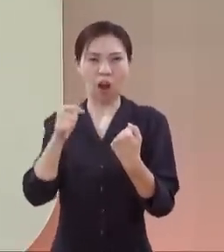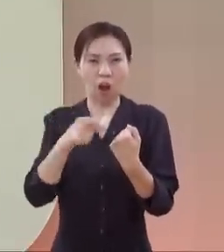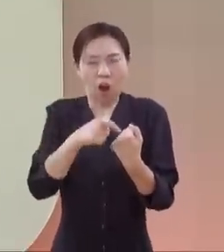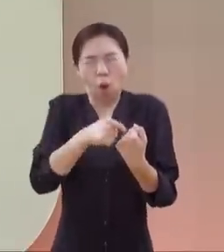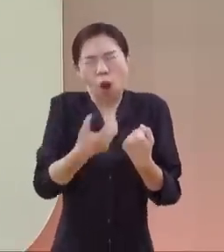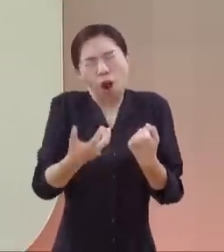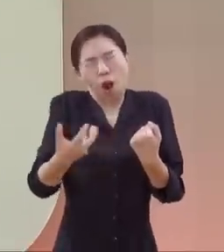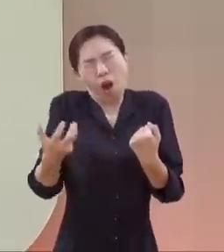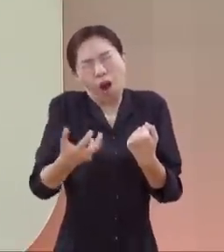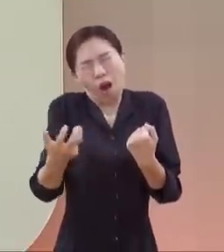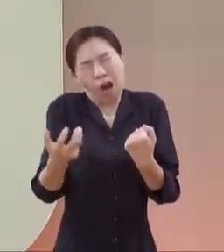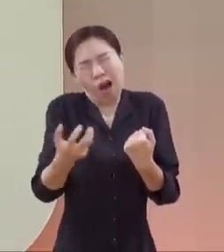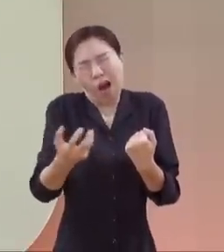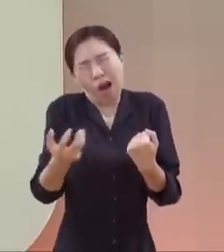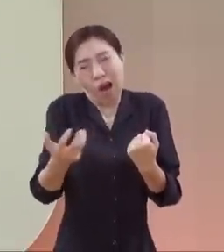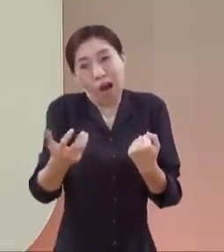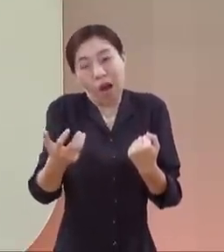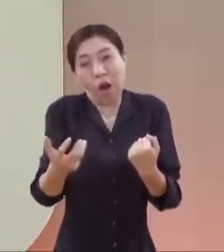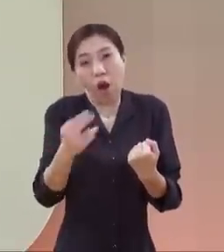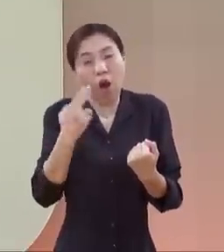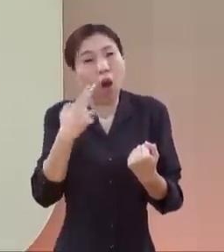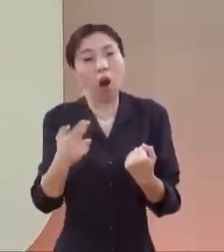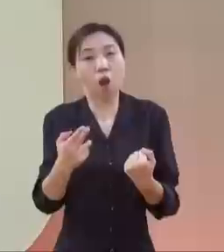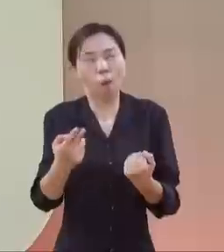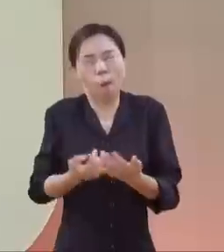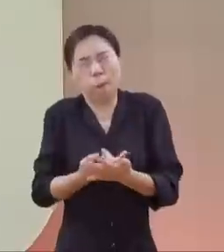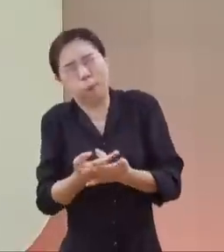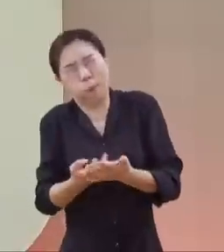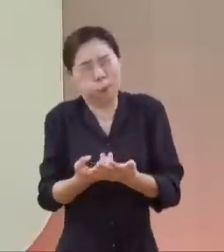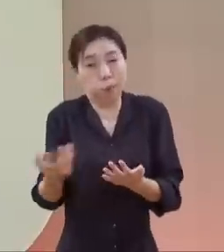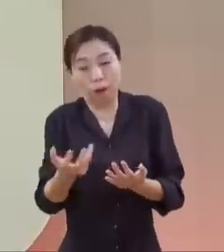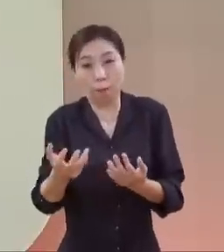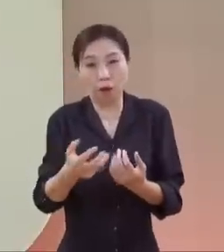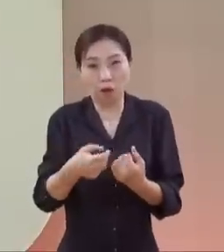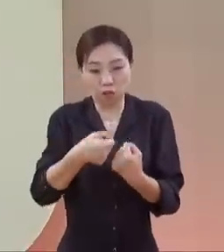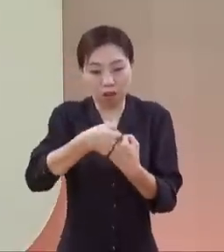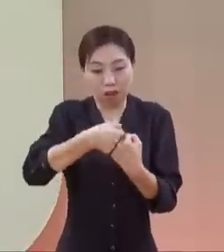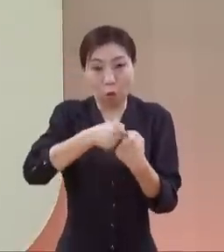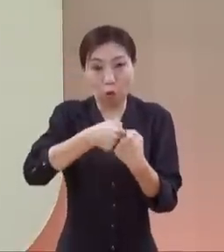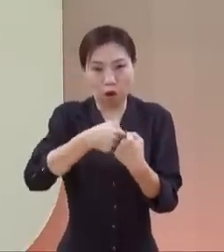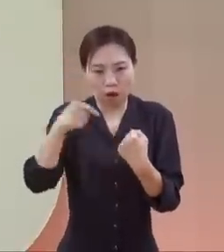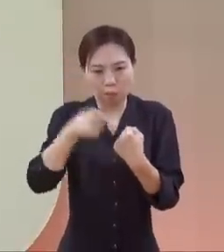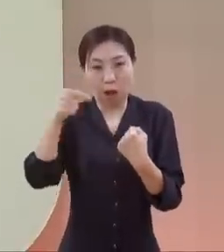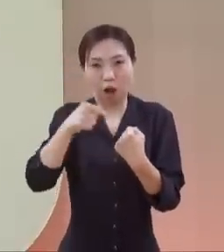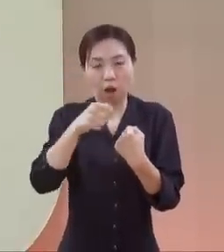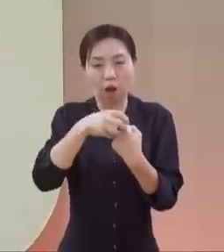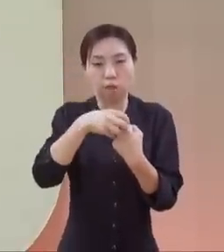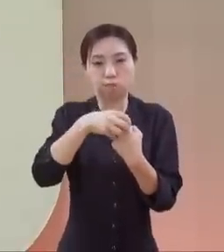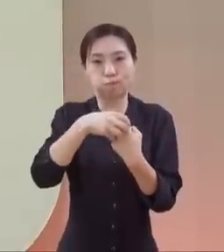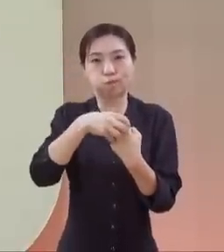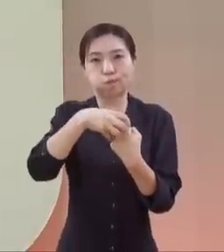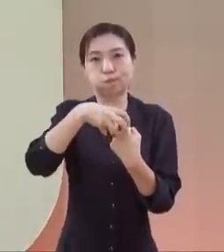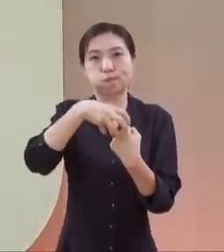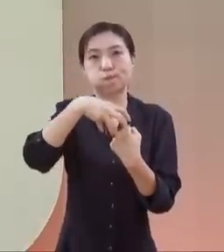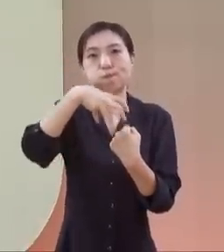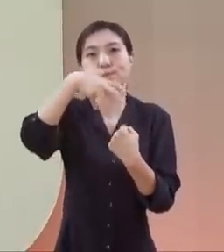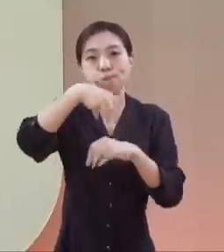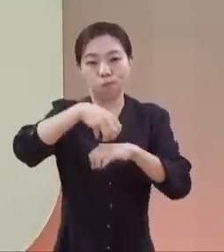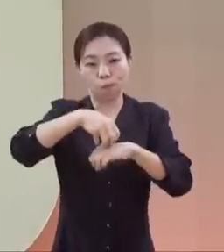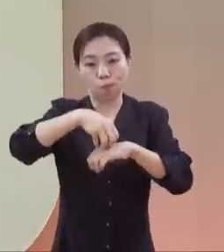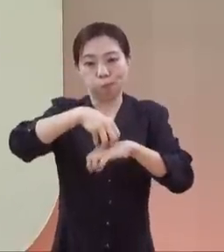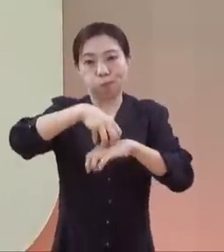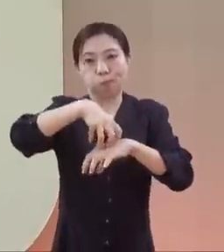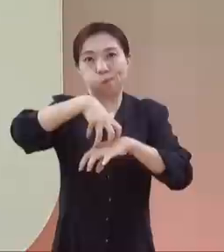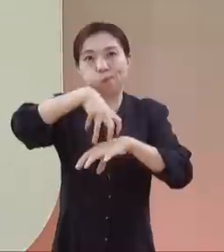말보리 속 무릎 자리가 이렇게 퉁퉁 붓더래요 그냥 퉁퉁 붓더래요 병원에 가야 되지를 않느냐